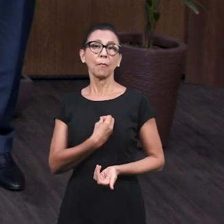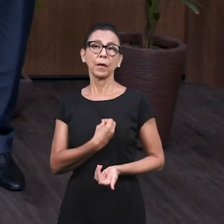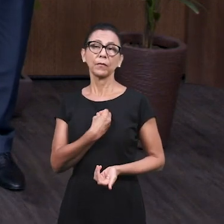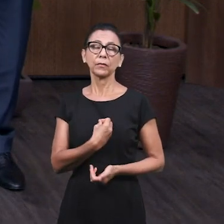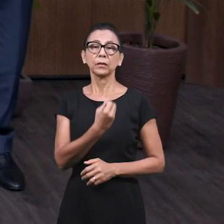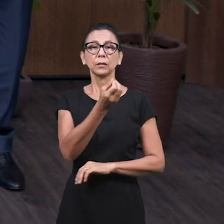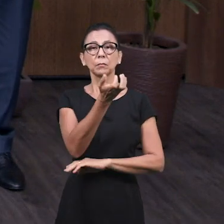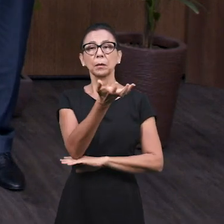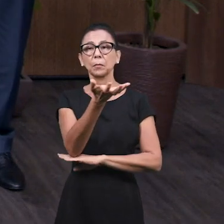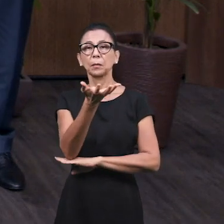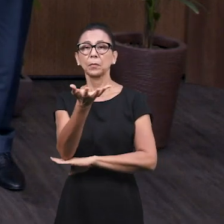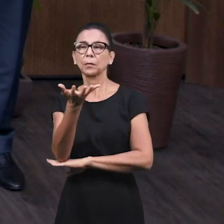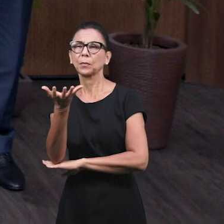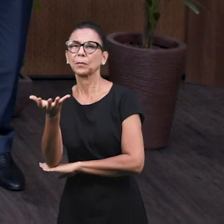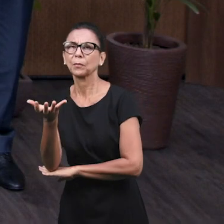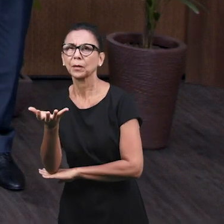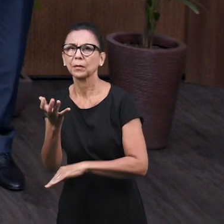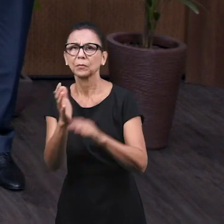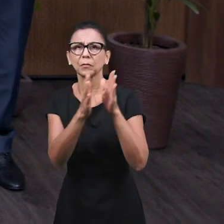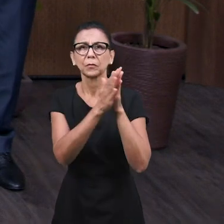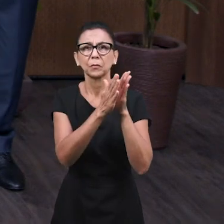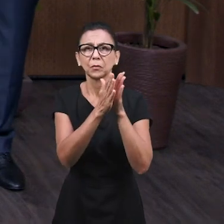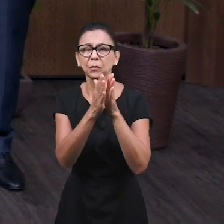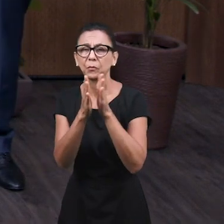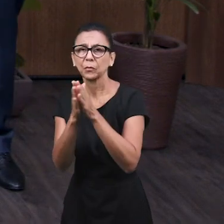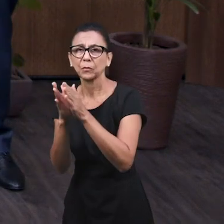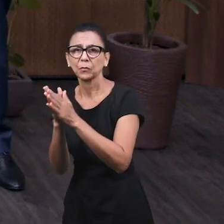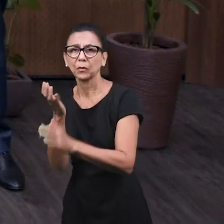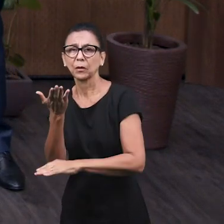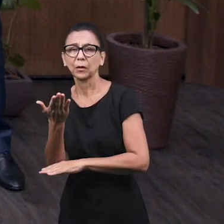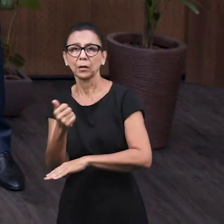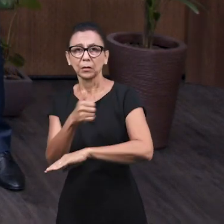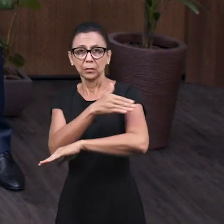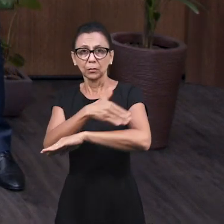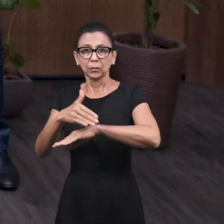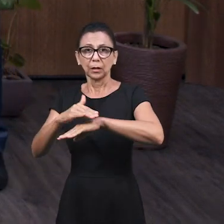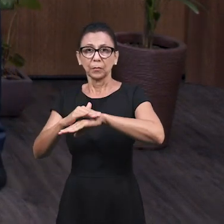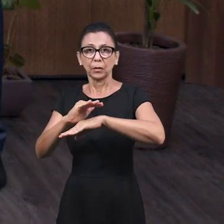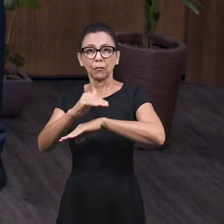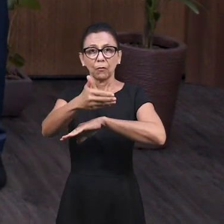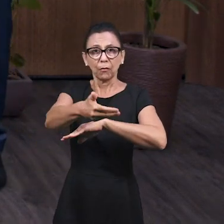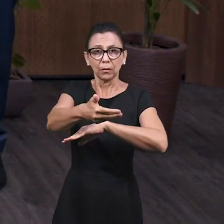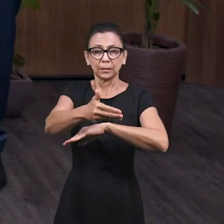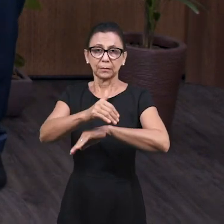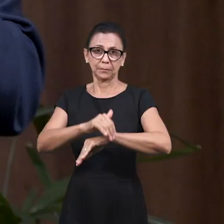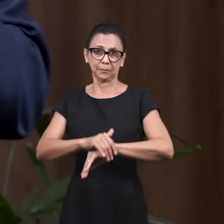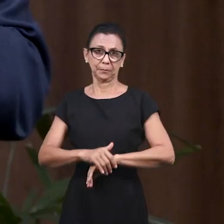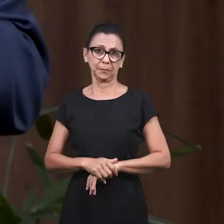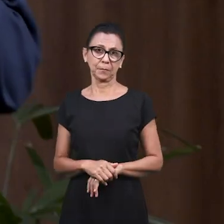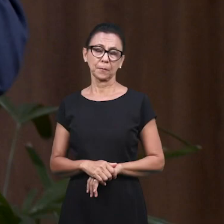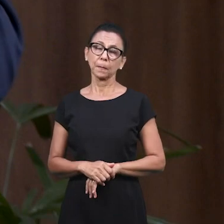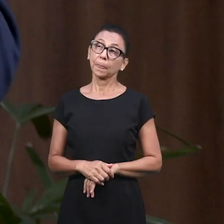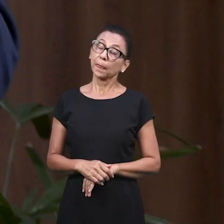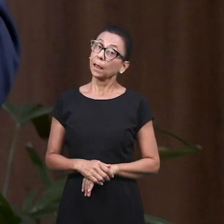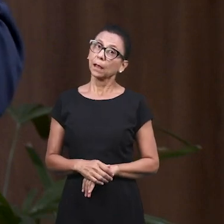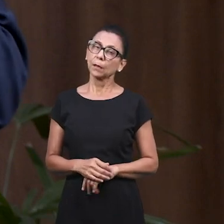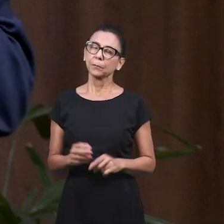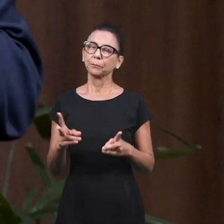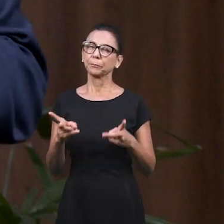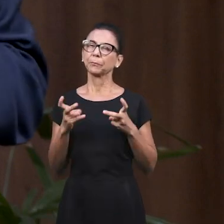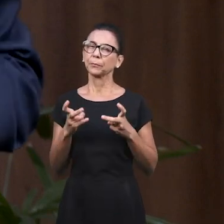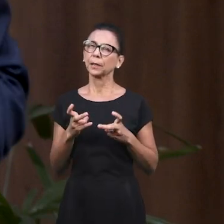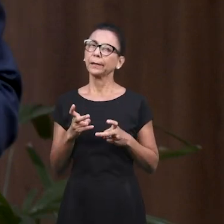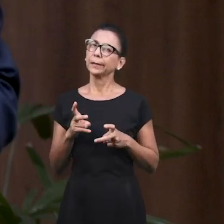demander de l'aumône dans cet endroit, au bord du chemin. Et il est probable, voyez bien,